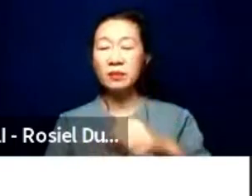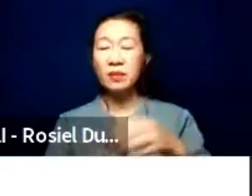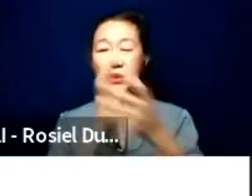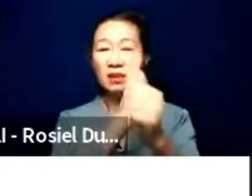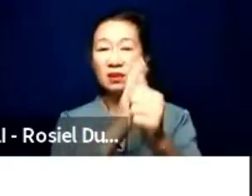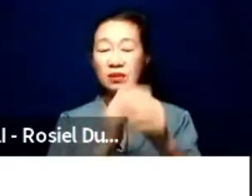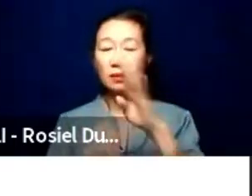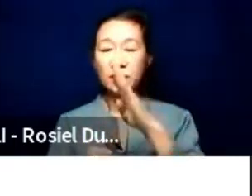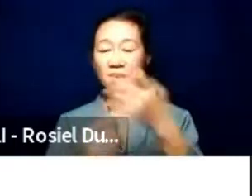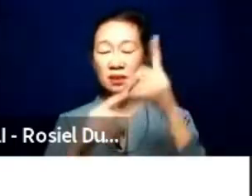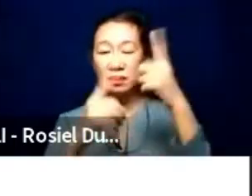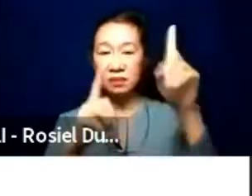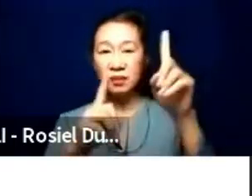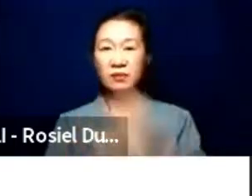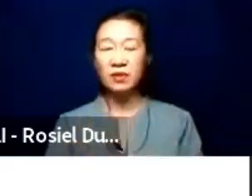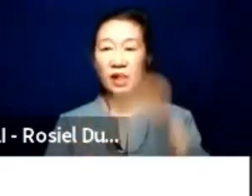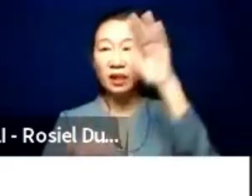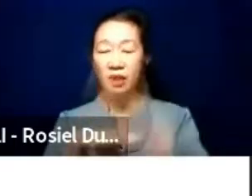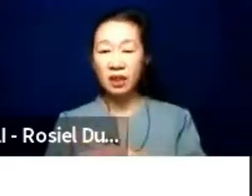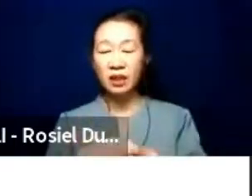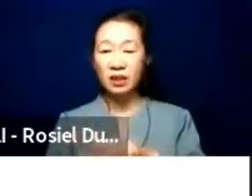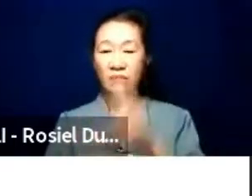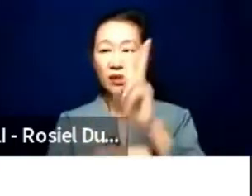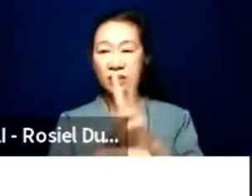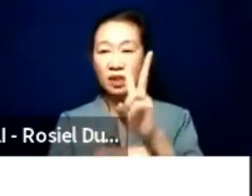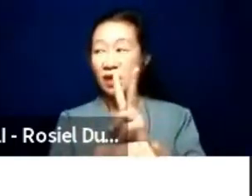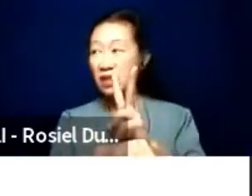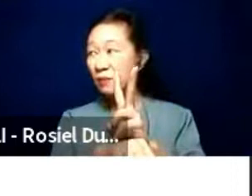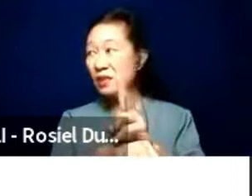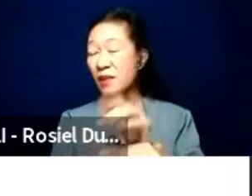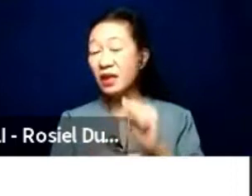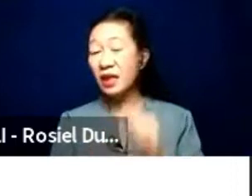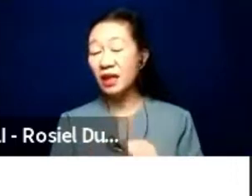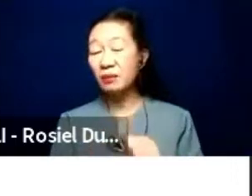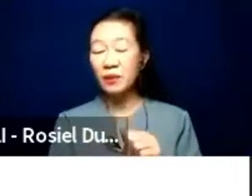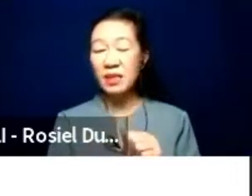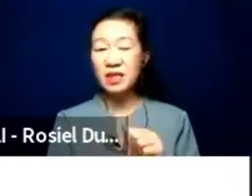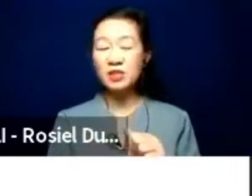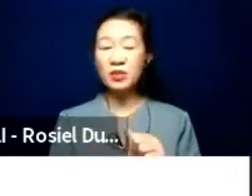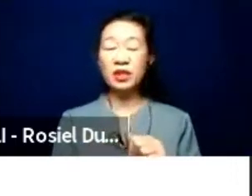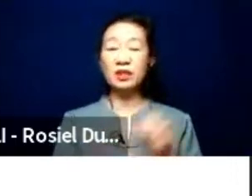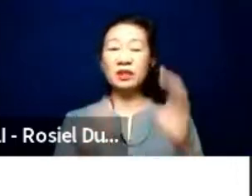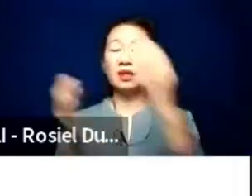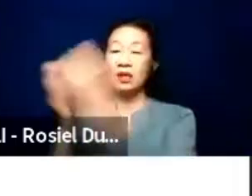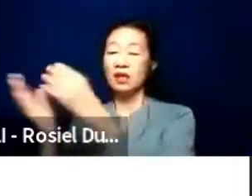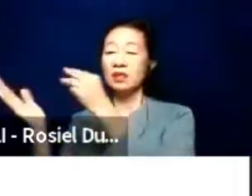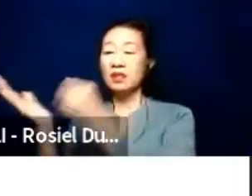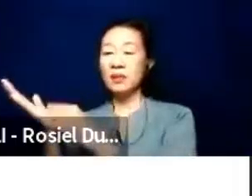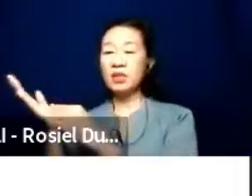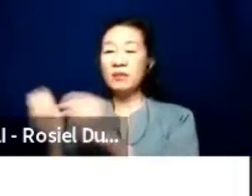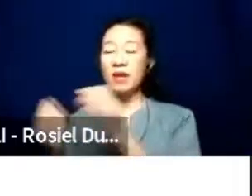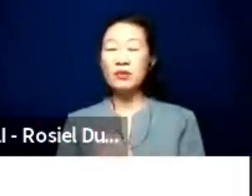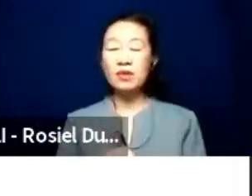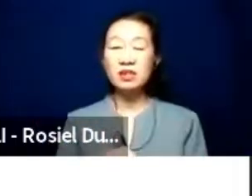successful in a vocational level. So yung curriculum na dinedesign natin para sa